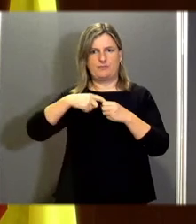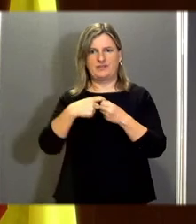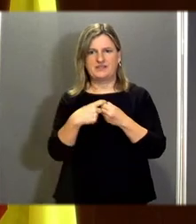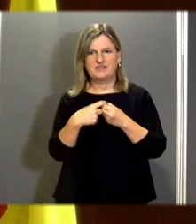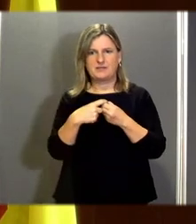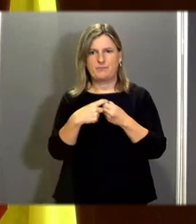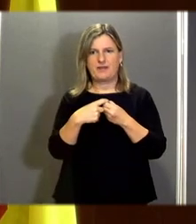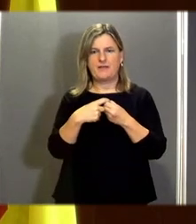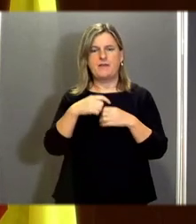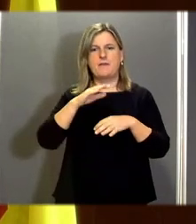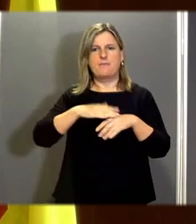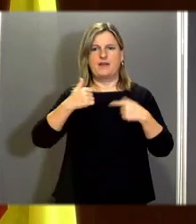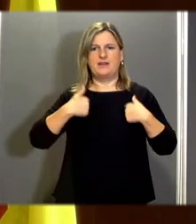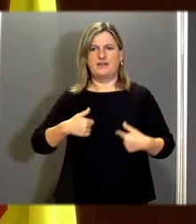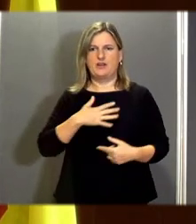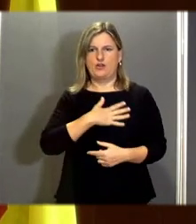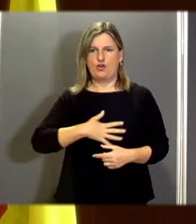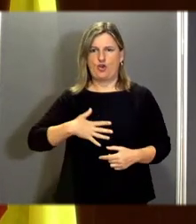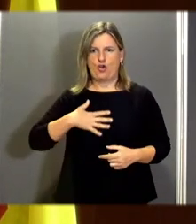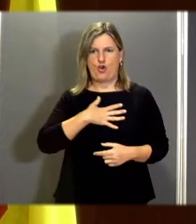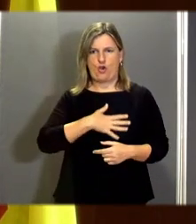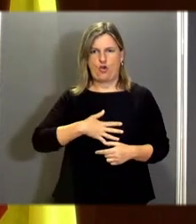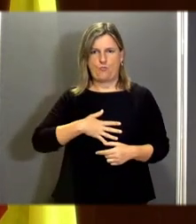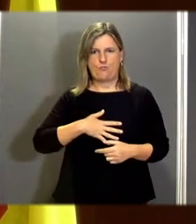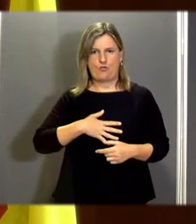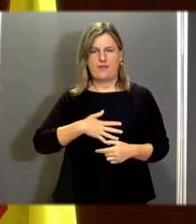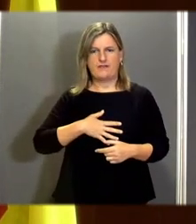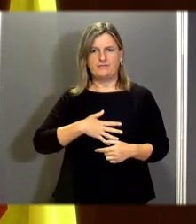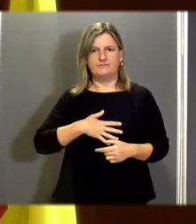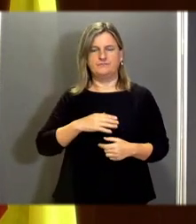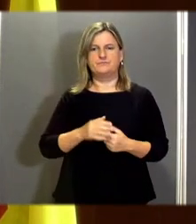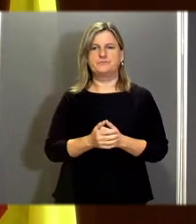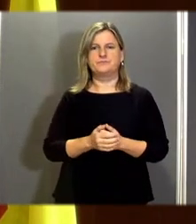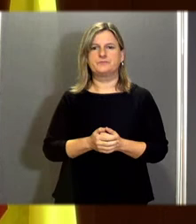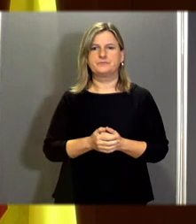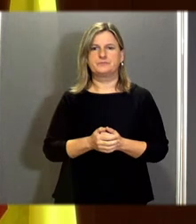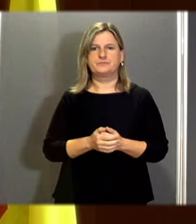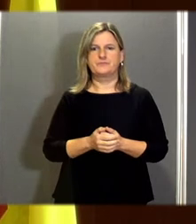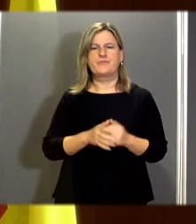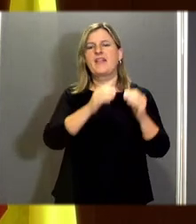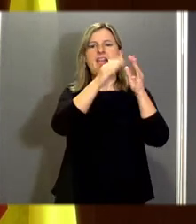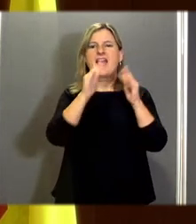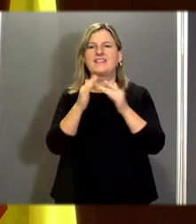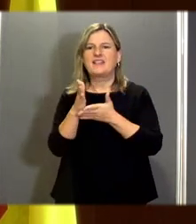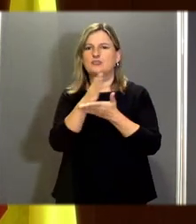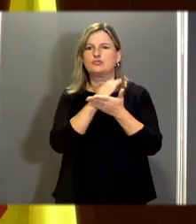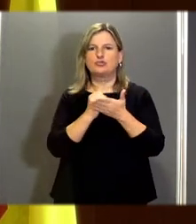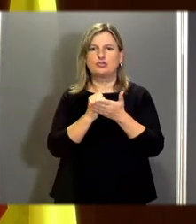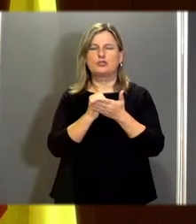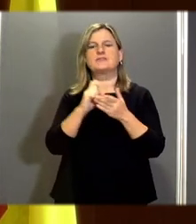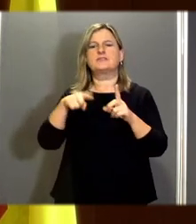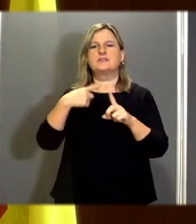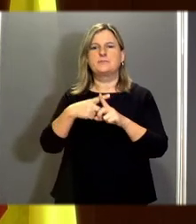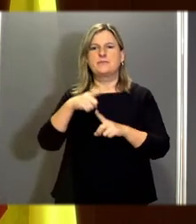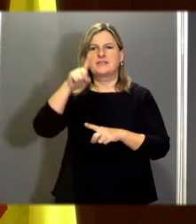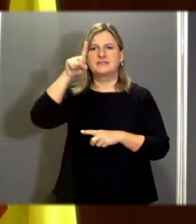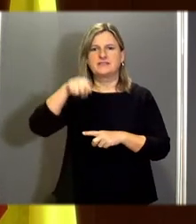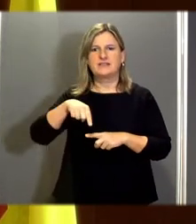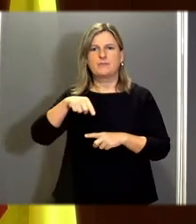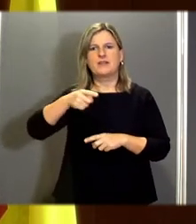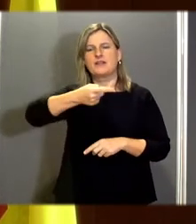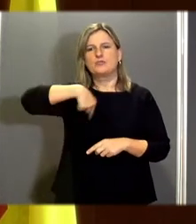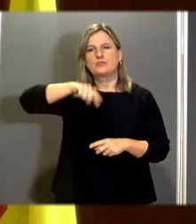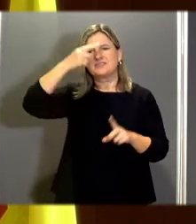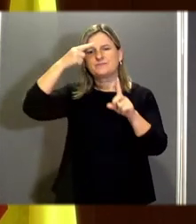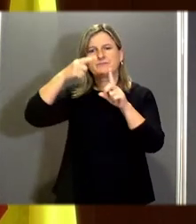ens hi puguem trobar còmodes els que hi hem participat, totes les entitats, i cridarem a